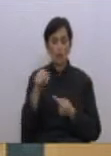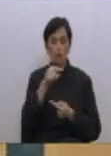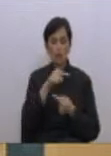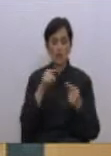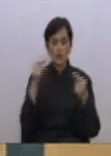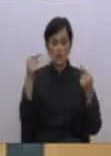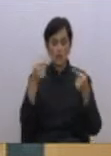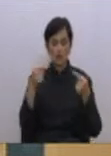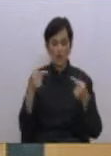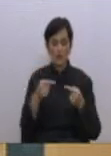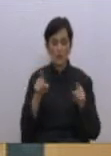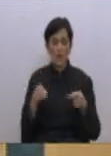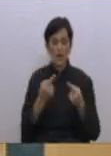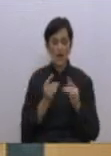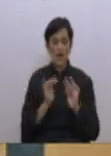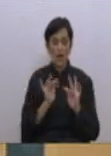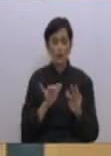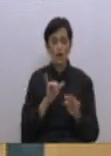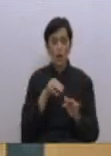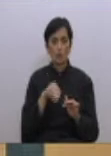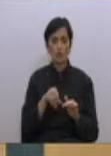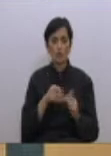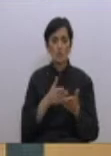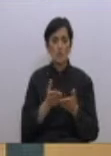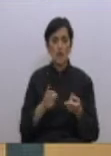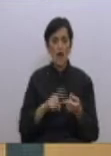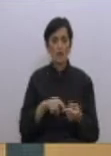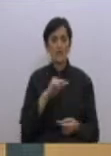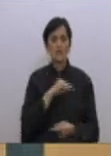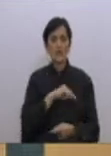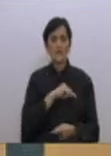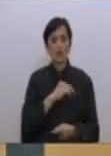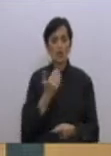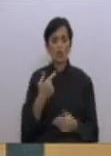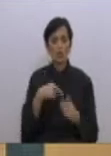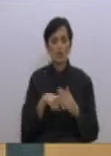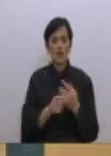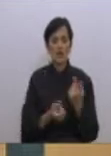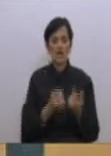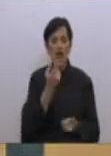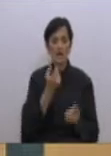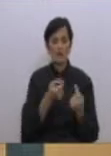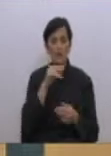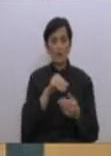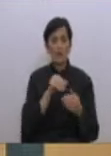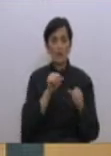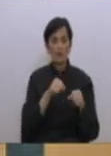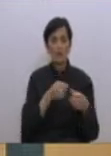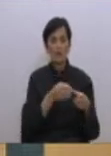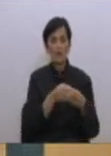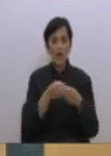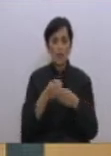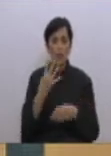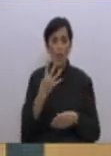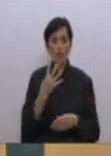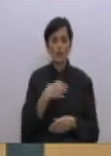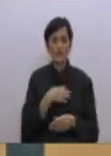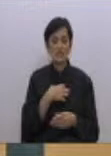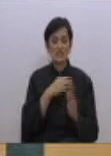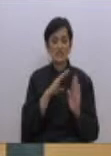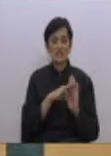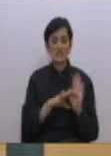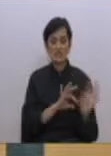შესაბამისობა. განხორციელებული აუდიტების ფარგლებში სამსახურის მიერ გამოვლენილ ნაკლოვანებების შესაძლებლობებს 4 ძირითადი